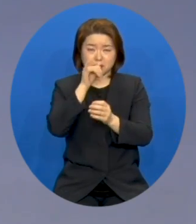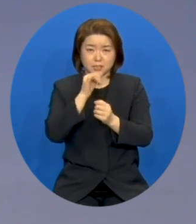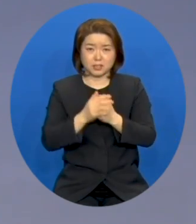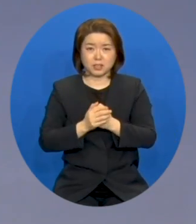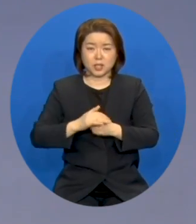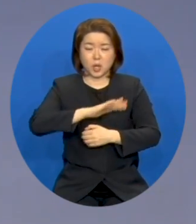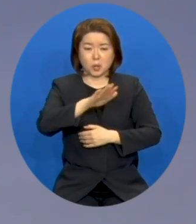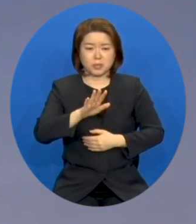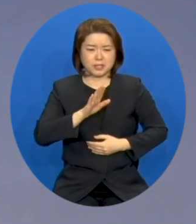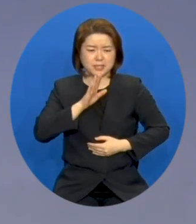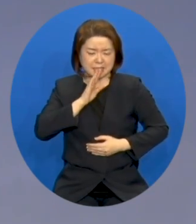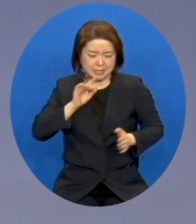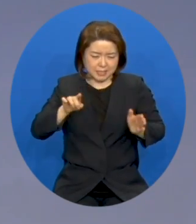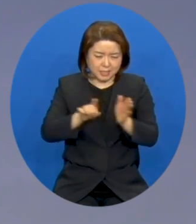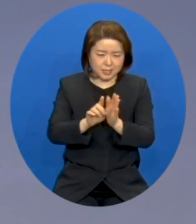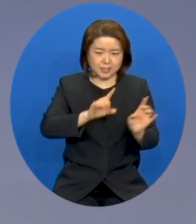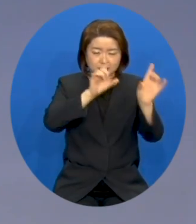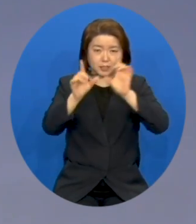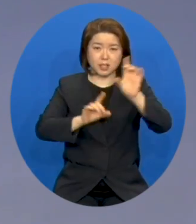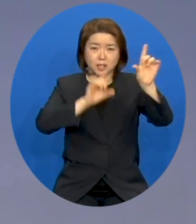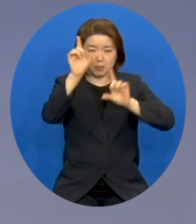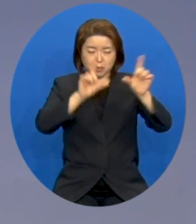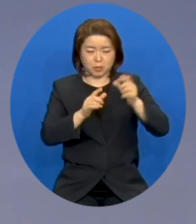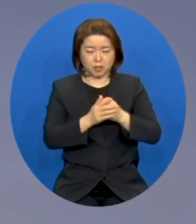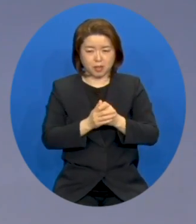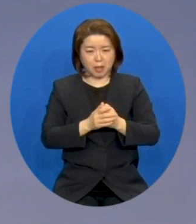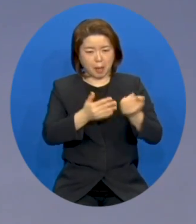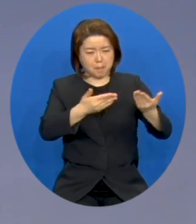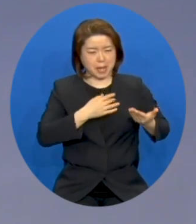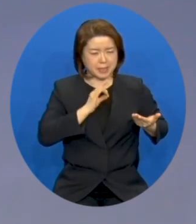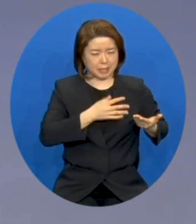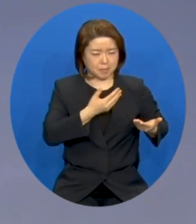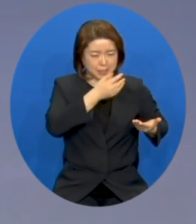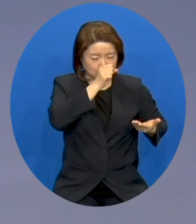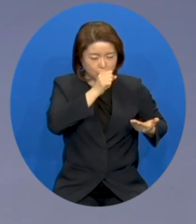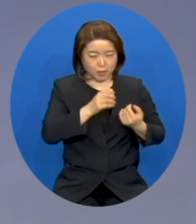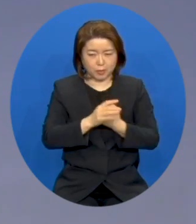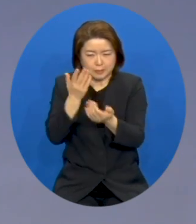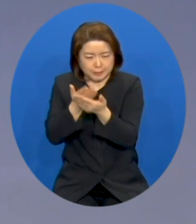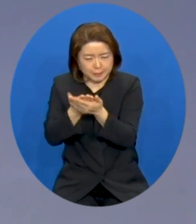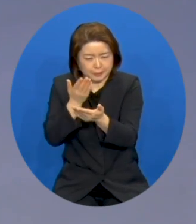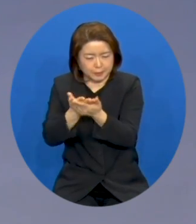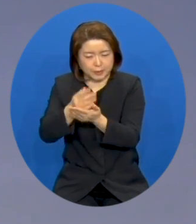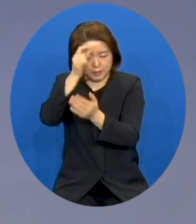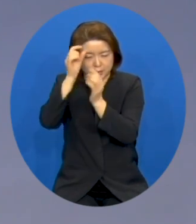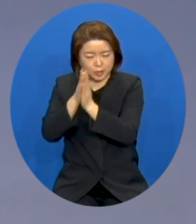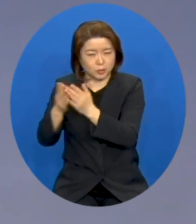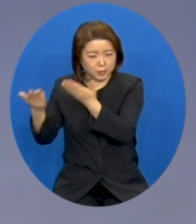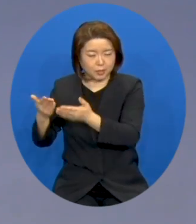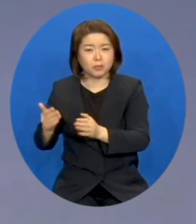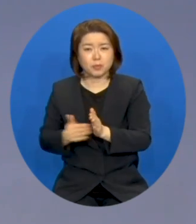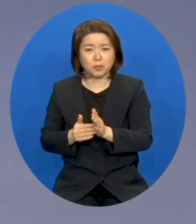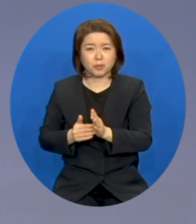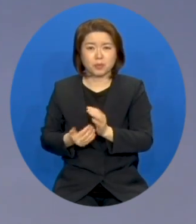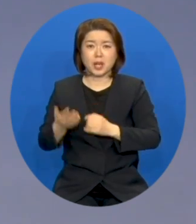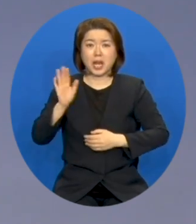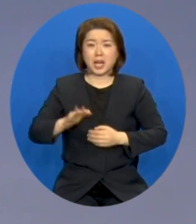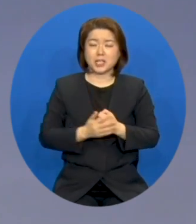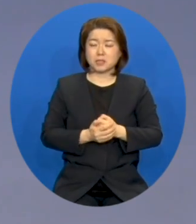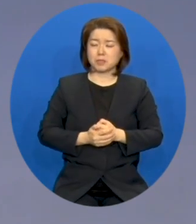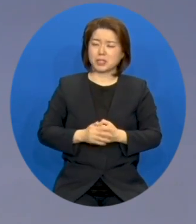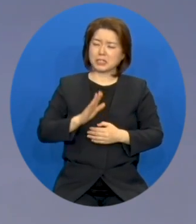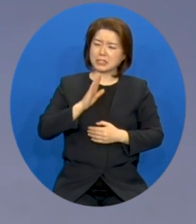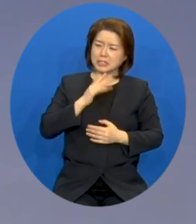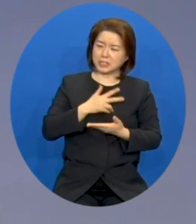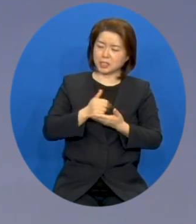신앙생활의 실상, 받는 것만 좋아하고 달라고 기도만 하고 그렇지만 진짜 주님을